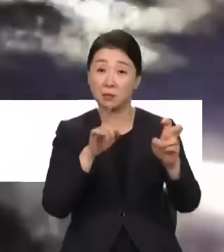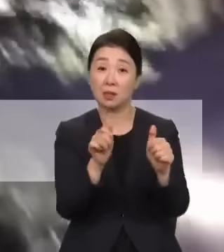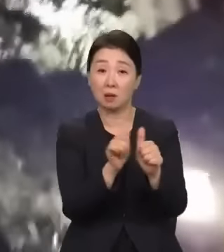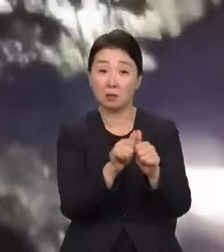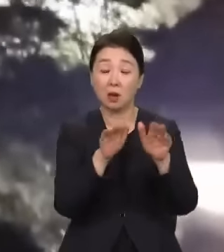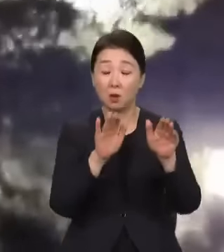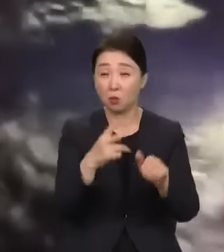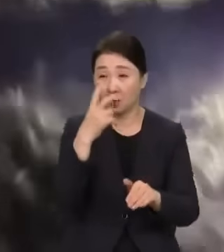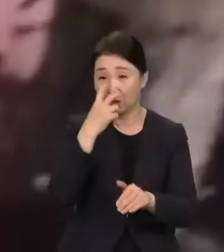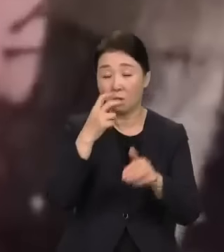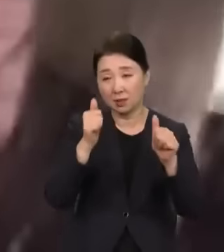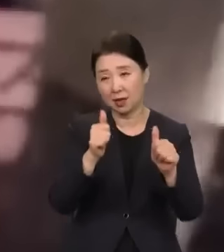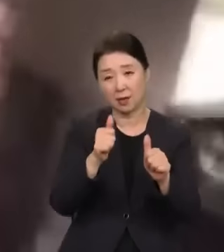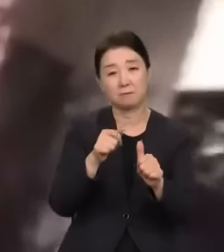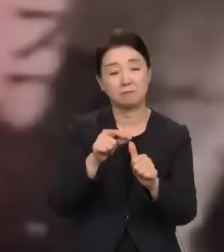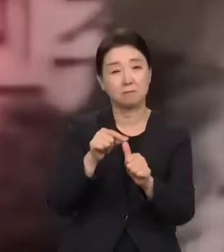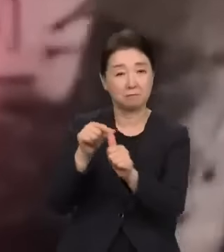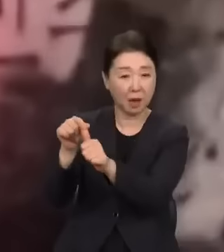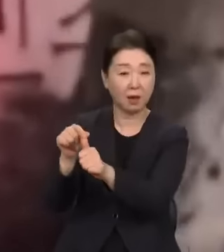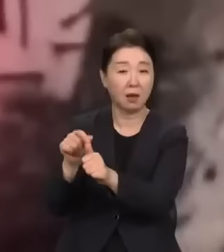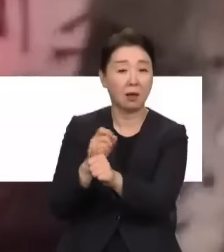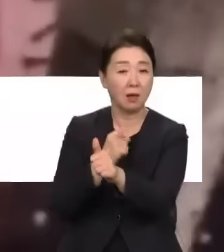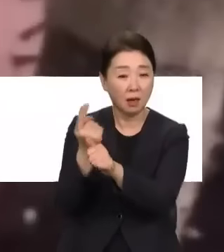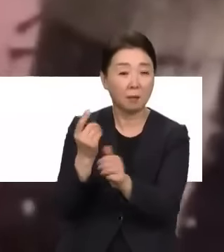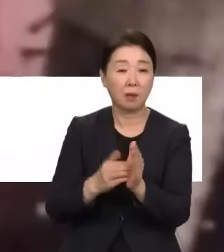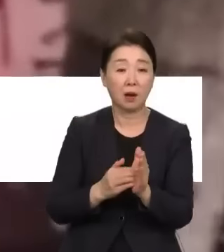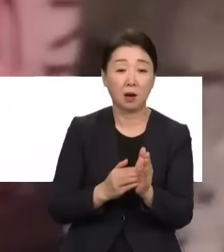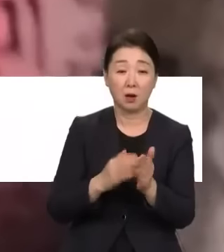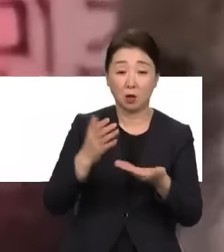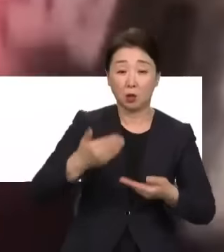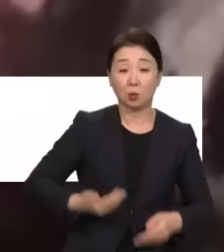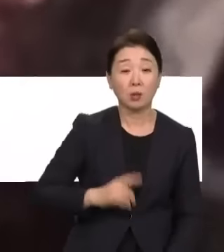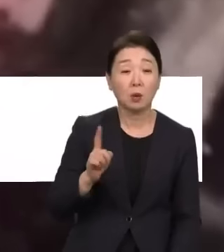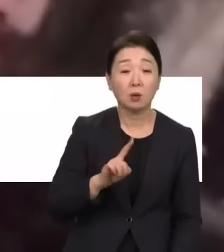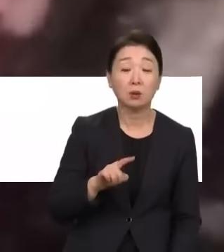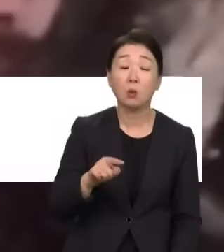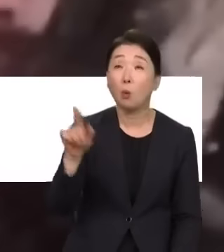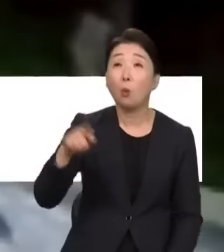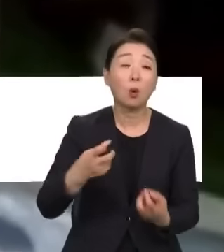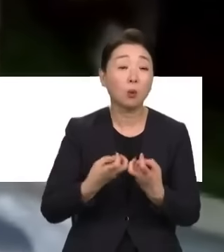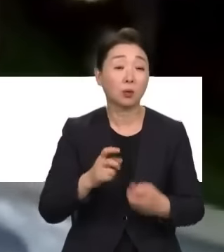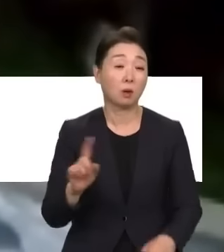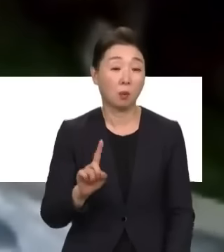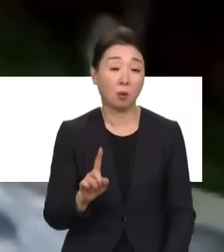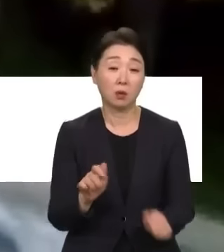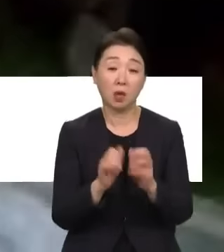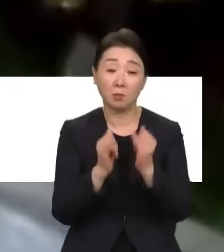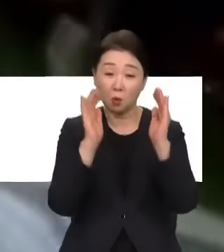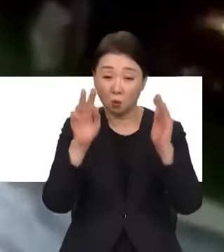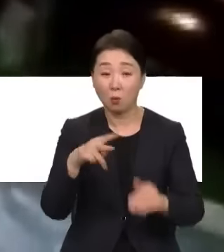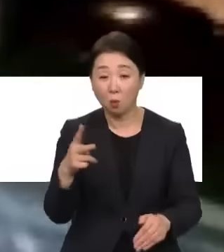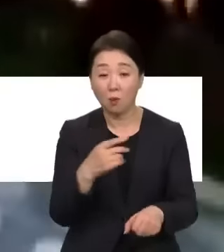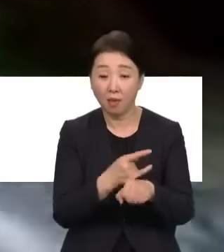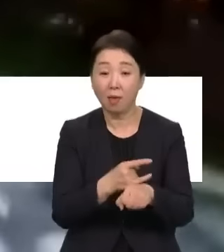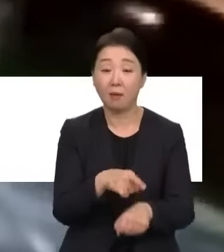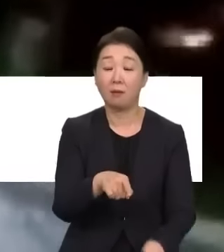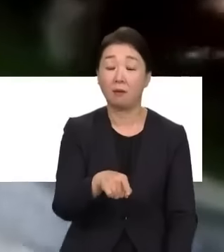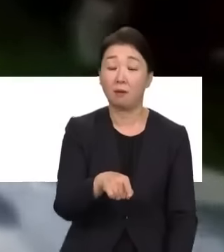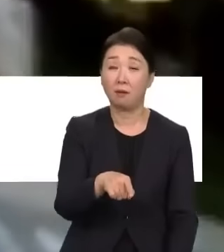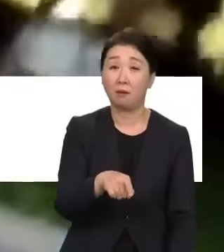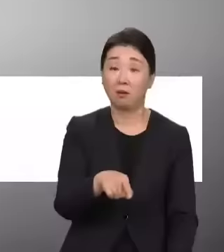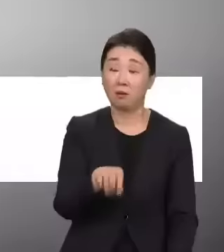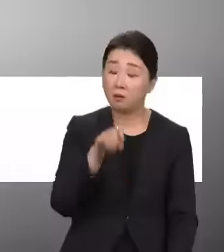오늘 검찰에 송치됐습니다. 동상이 어디 있습니까? 아니 어떻게 오시냐 그래. 남녀공학 간다고 해서 학교에다가 아니,